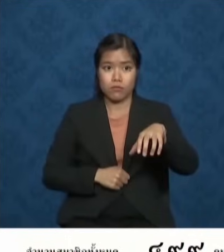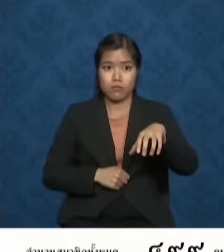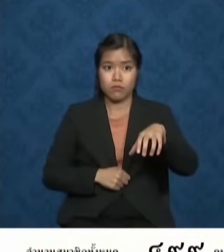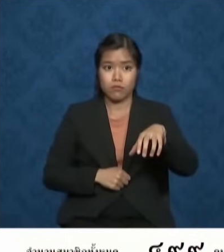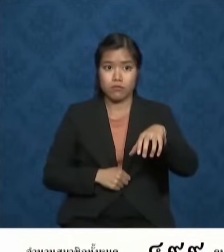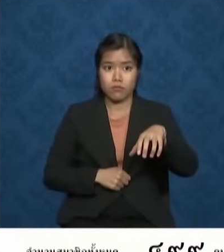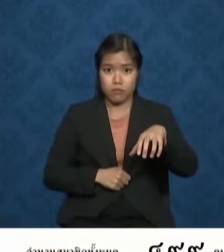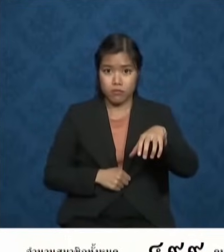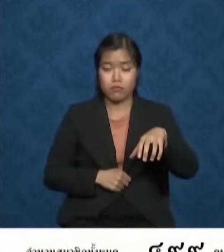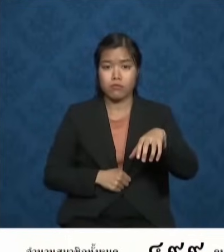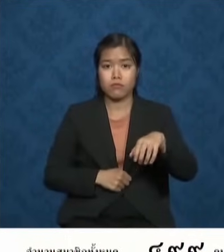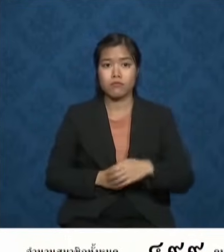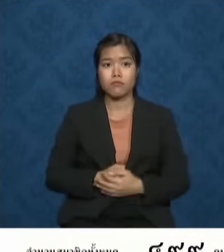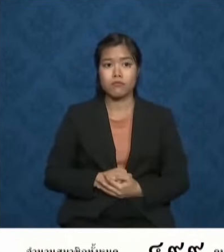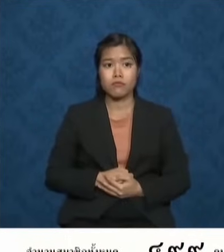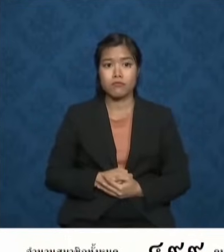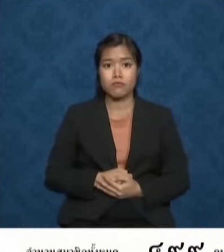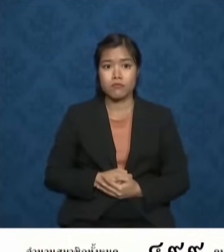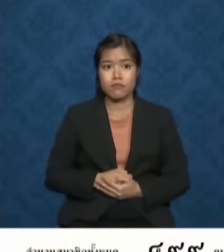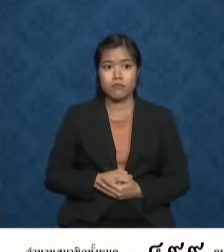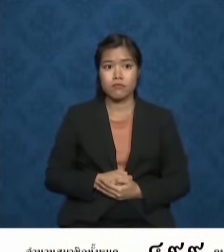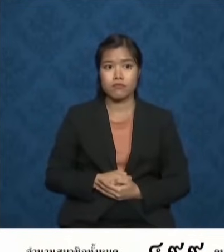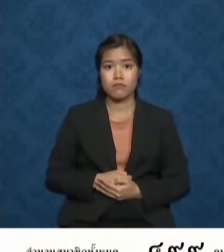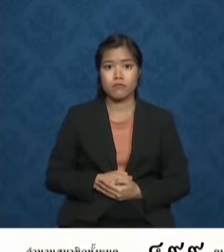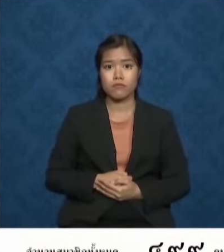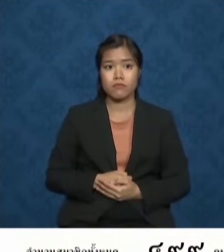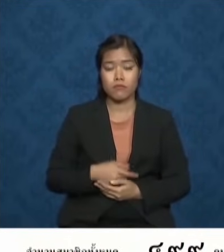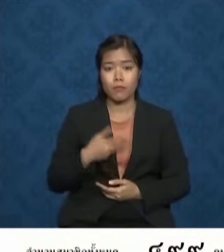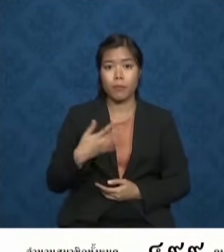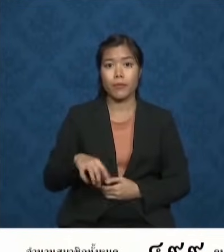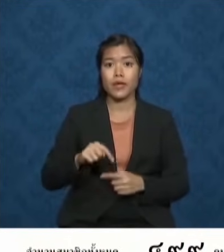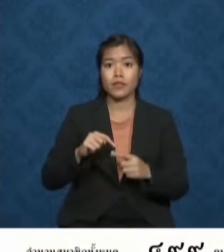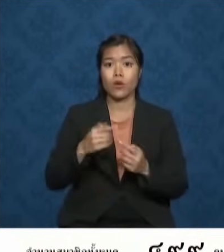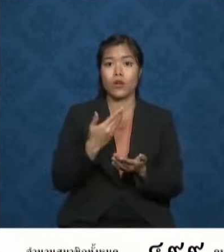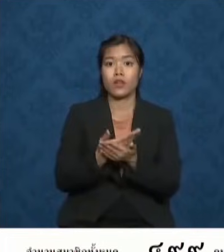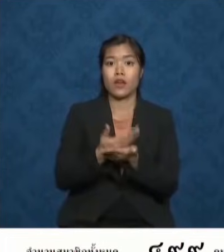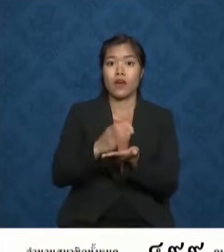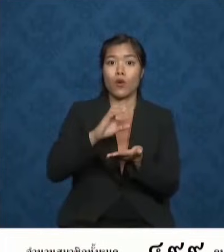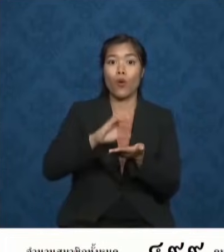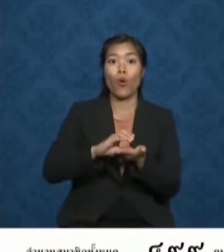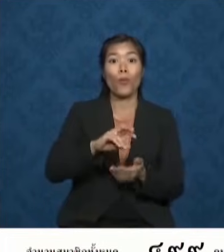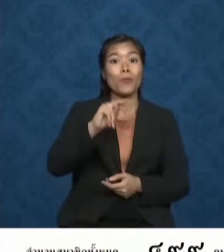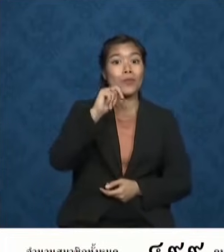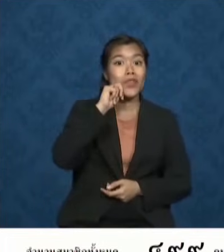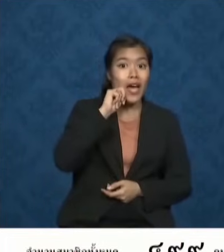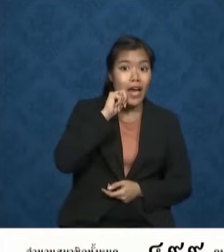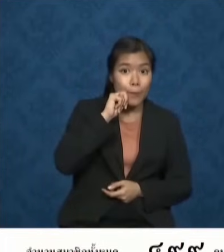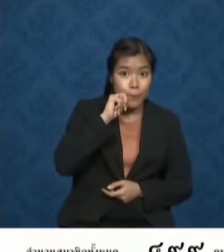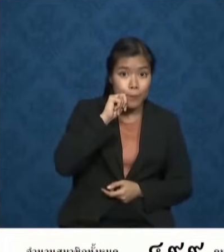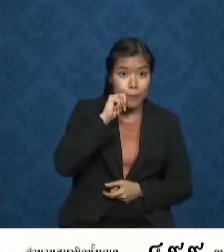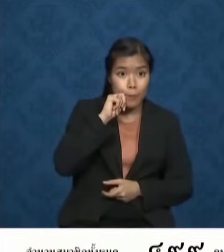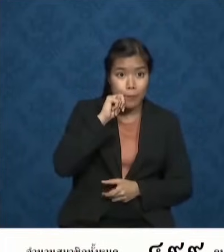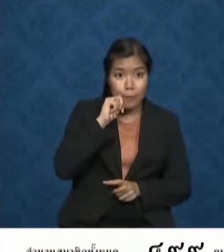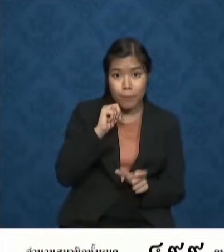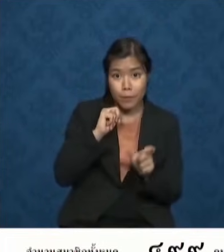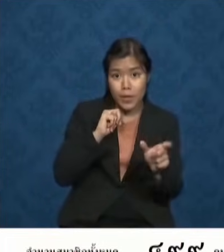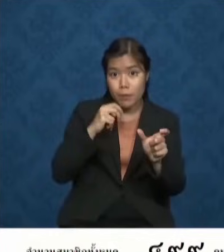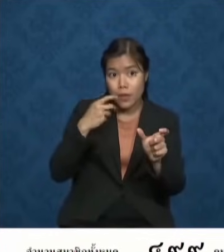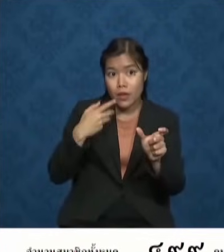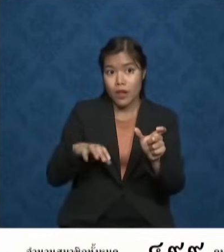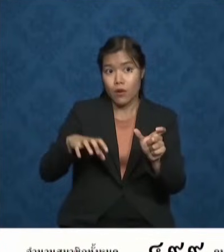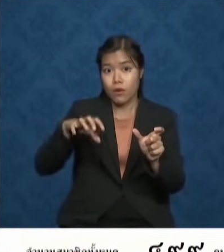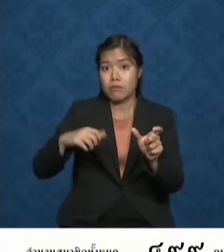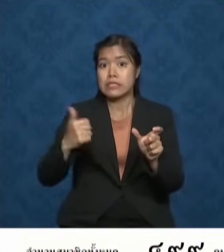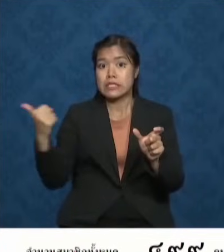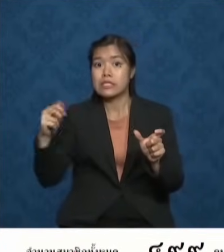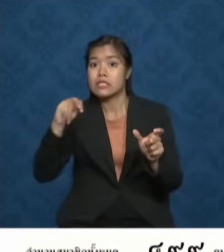นากองพลพัฒนาไปตั้งงบน้ำซ้ำซ้อนกับแหล่งน้ำอื่นคิดเป็นตั้ง